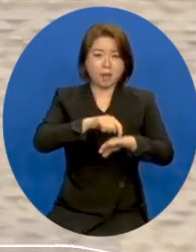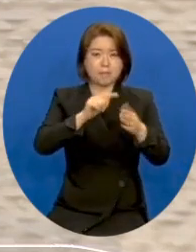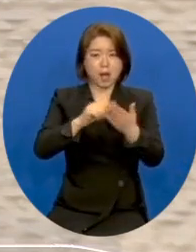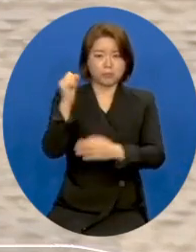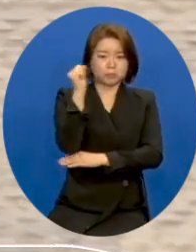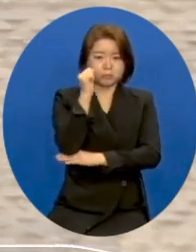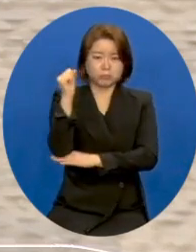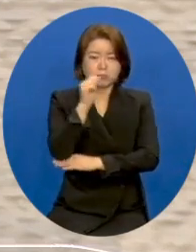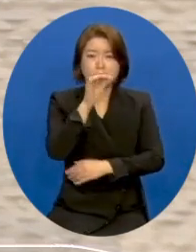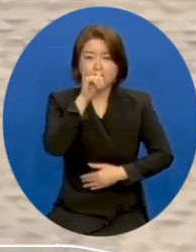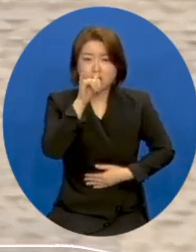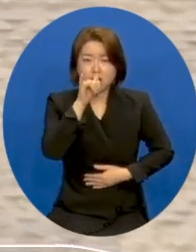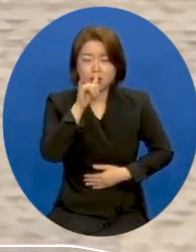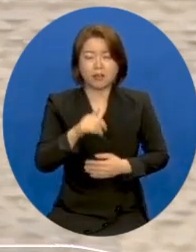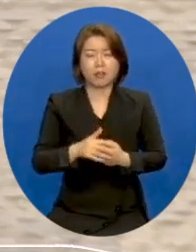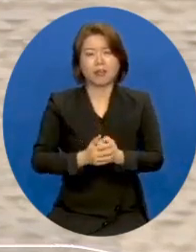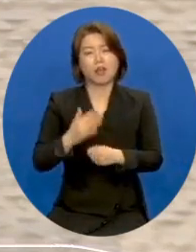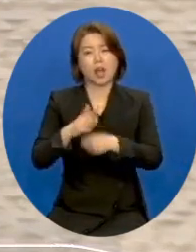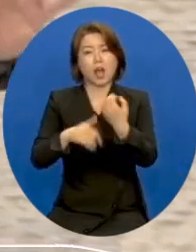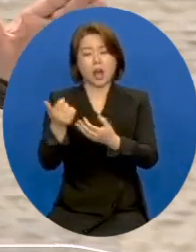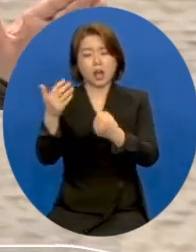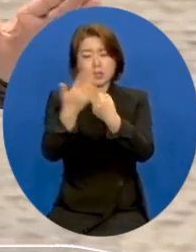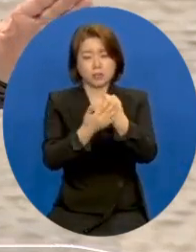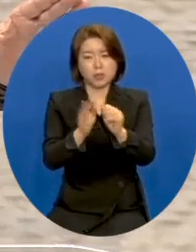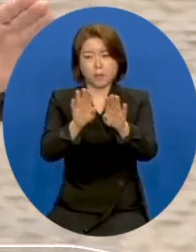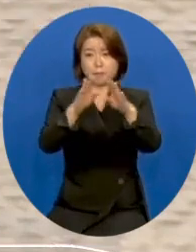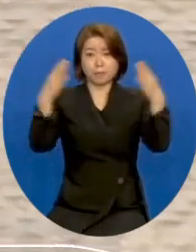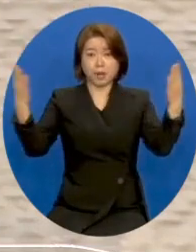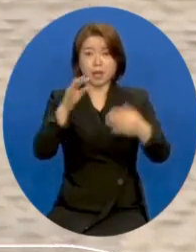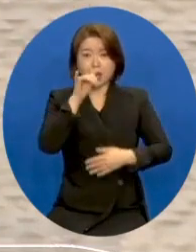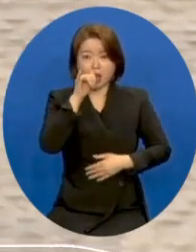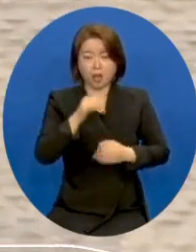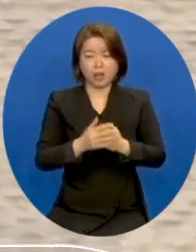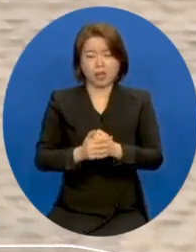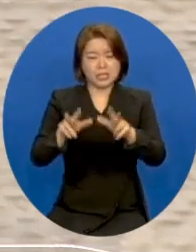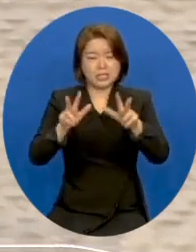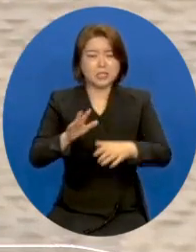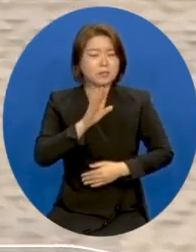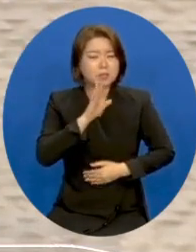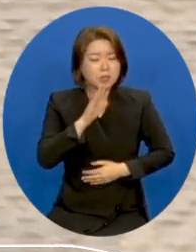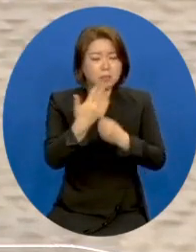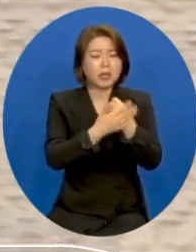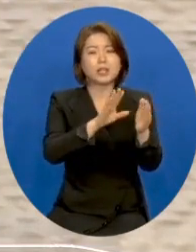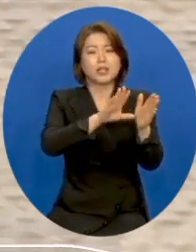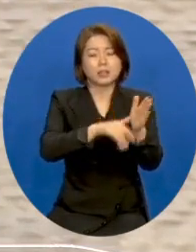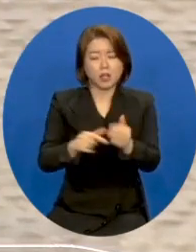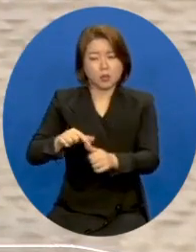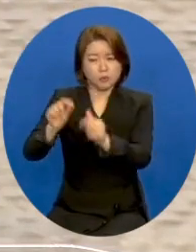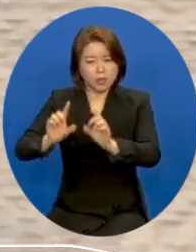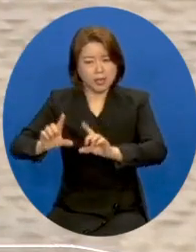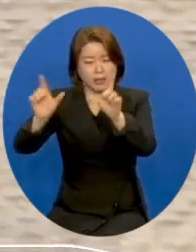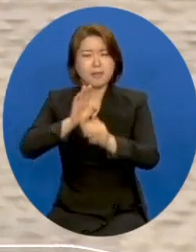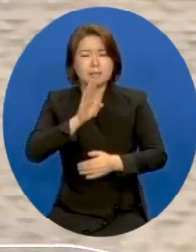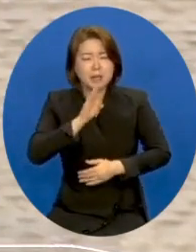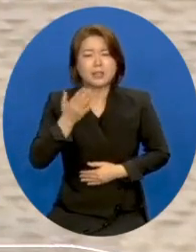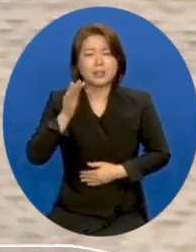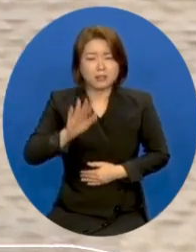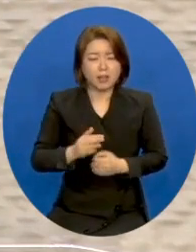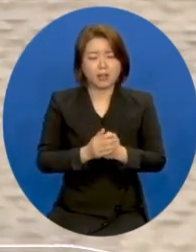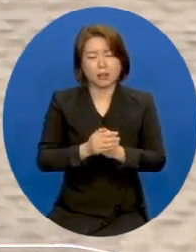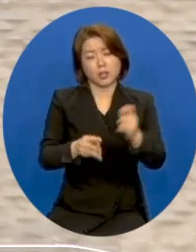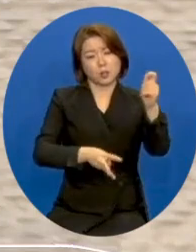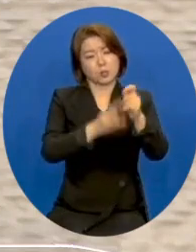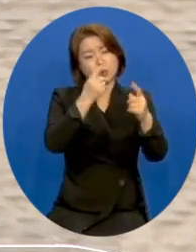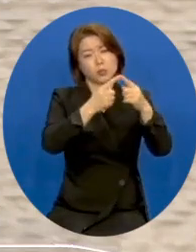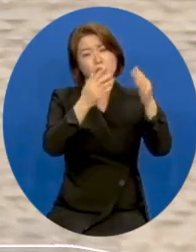흔들렸습니다. 하나님의 은혜는 활짝 열렸는데 지금이야말로 은혜의 때요 구원의 날인데 고린도